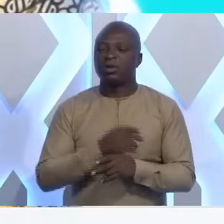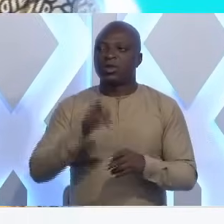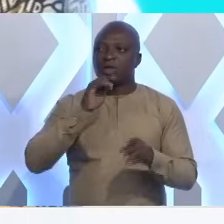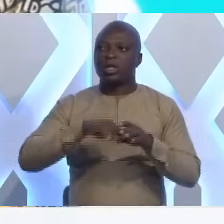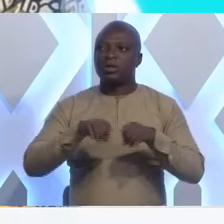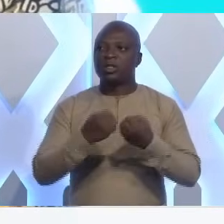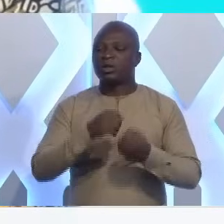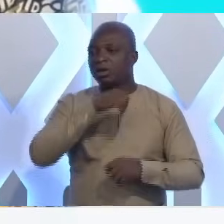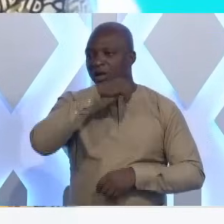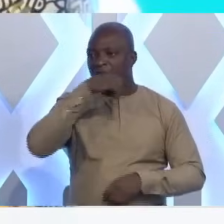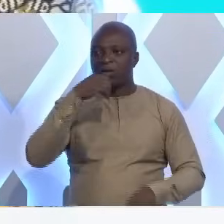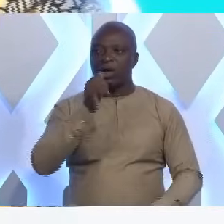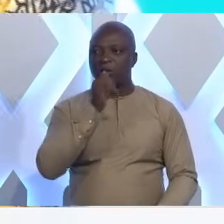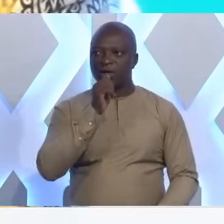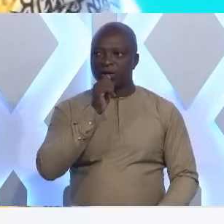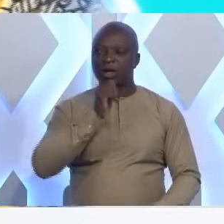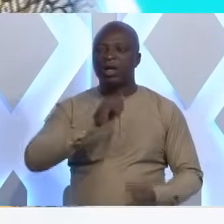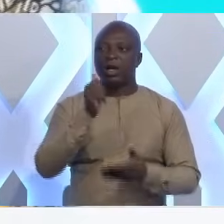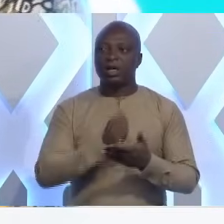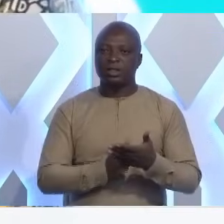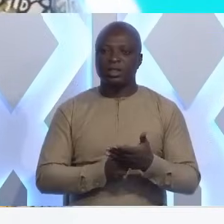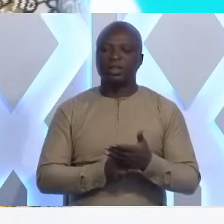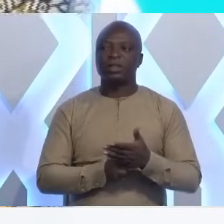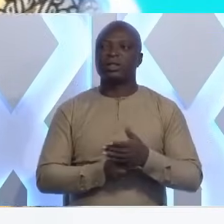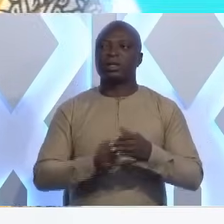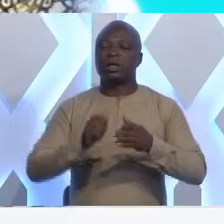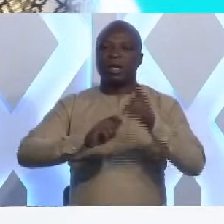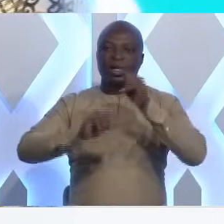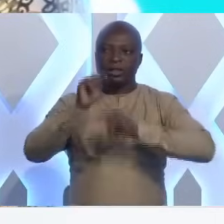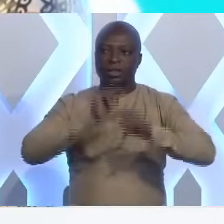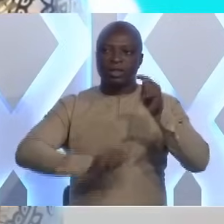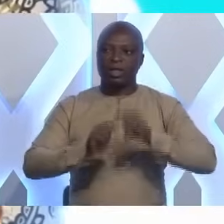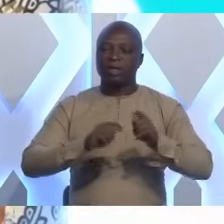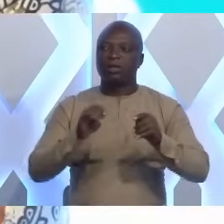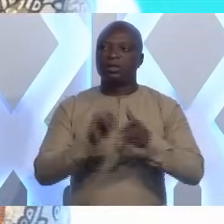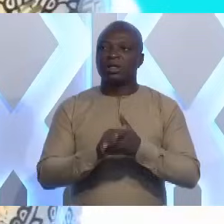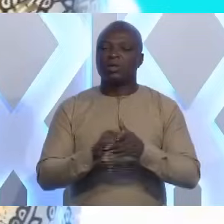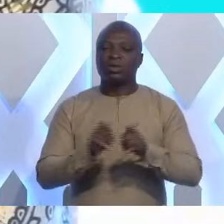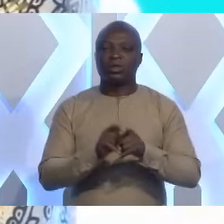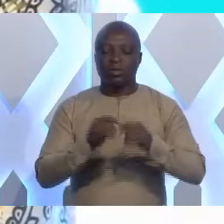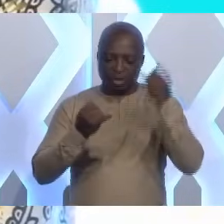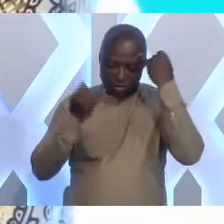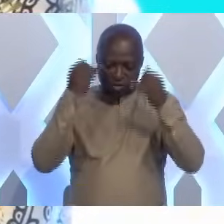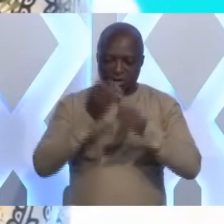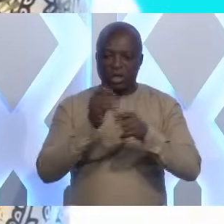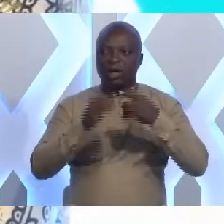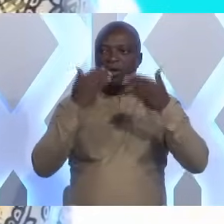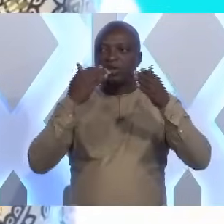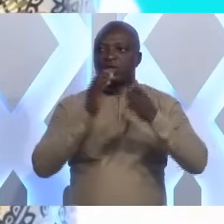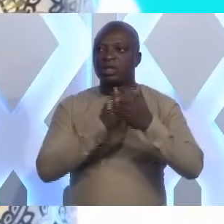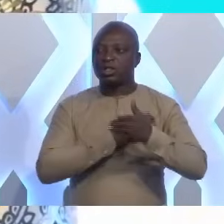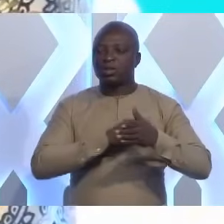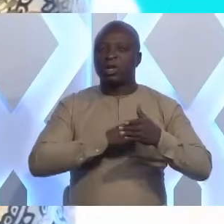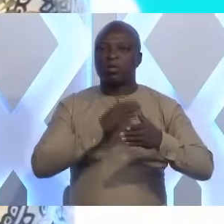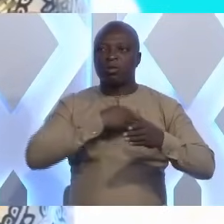secteurs agroalimentaires, artistiques, artisanaux, textiles, services ou innovations. Je tiens à remercier chaleureusement les membres